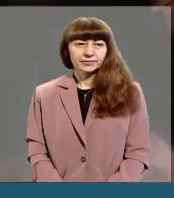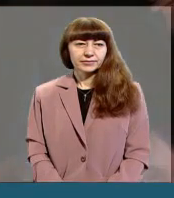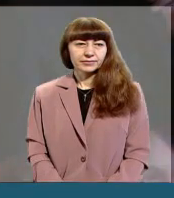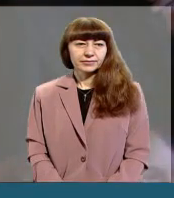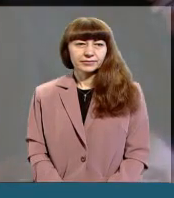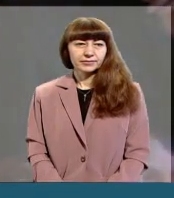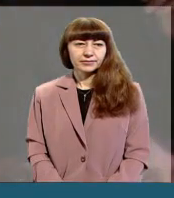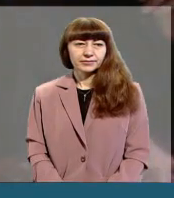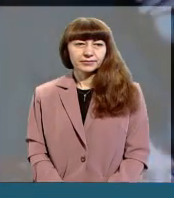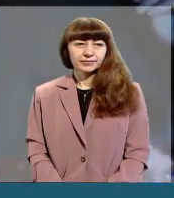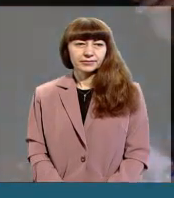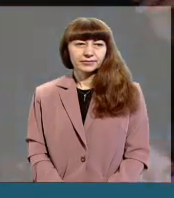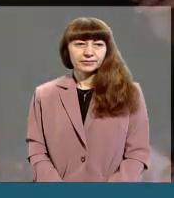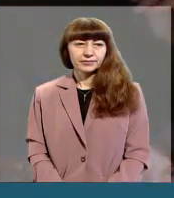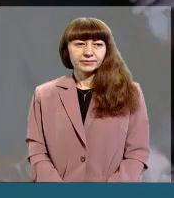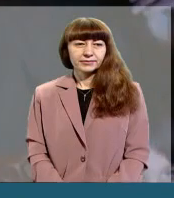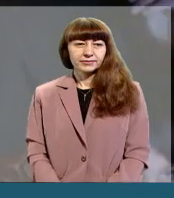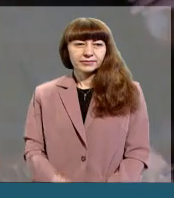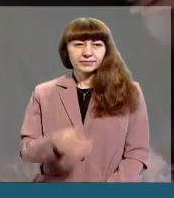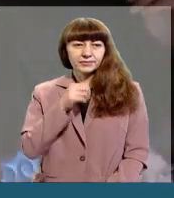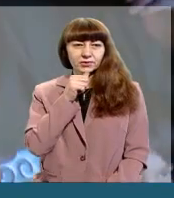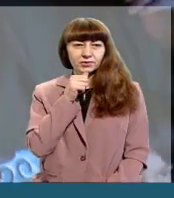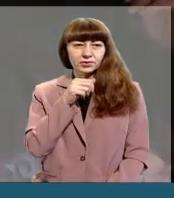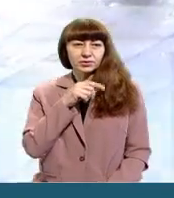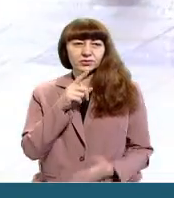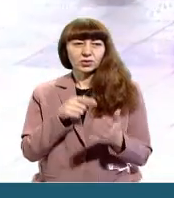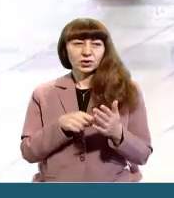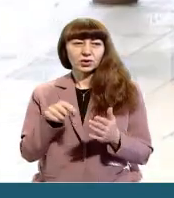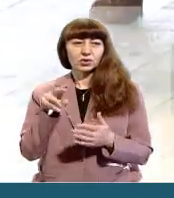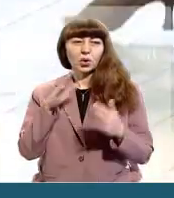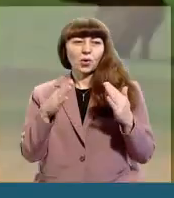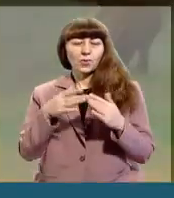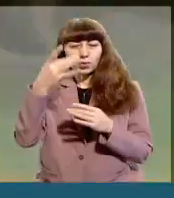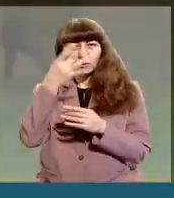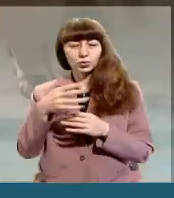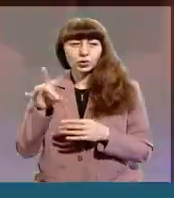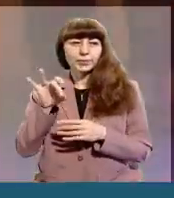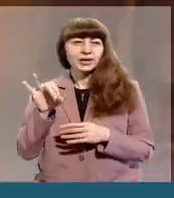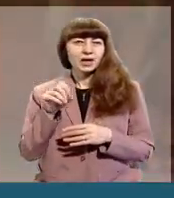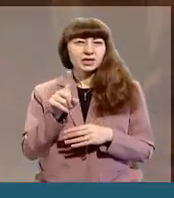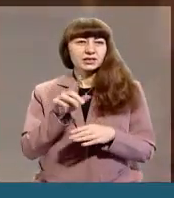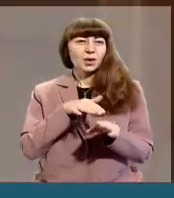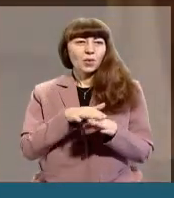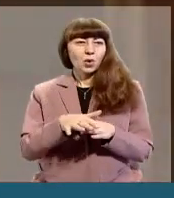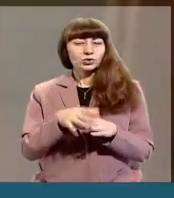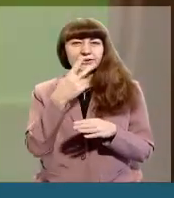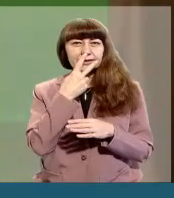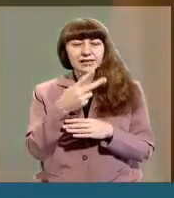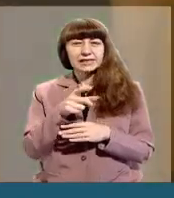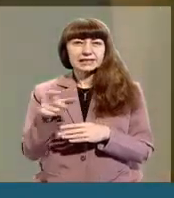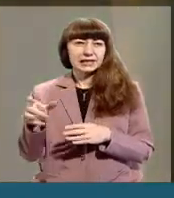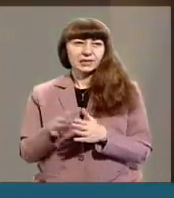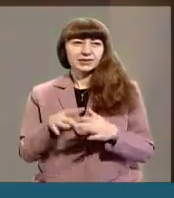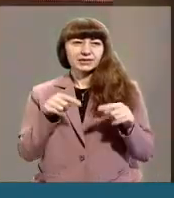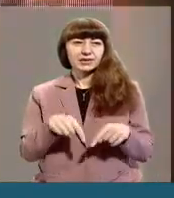Қостанай қалалық мирас мәдениет үйі көрермендерге лық тола. Себебі мұнда көптен күткен жастар фест байқауы өтіп жатыр. Күміс көмей әнші